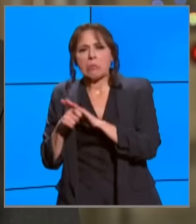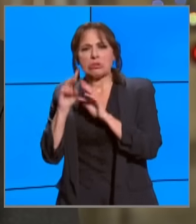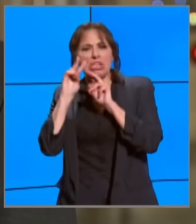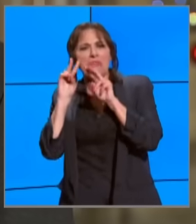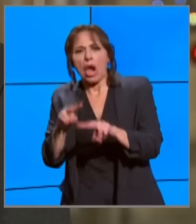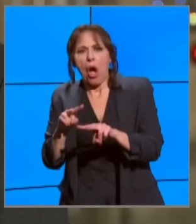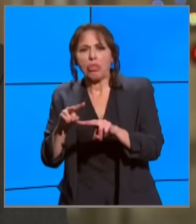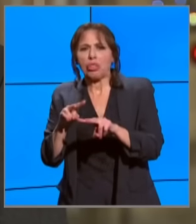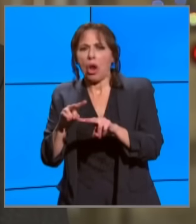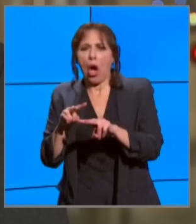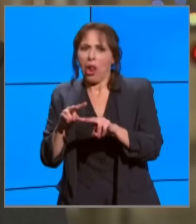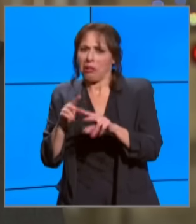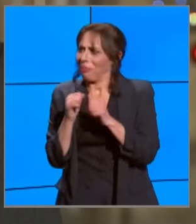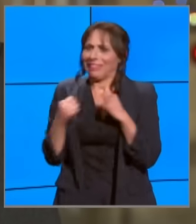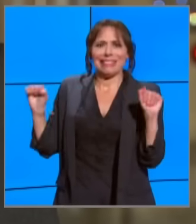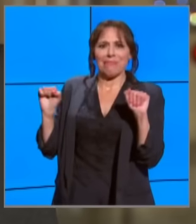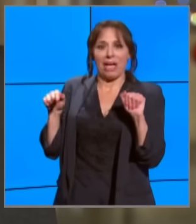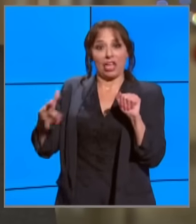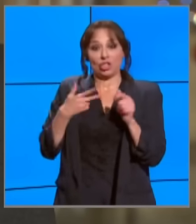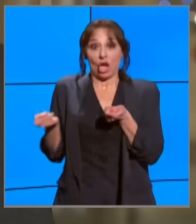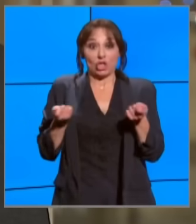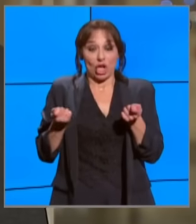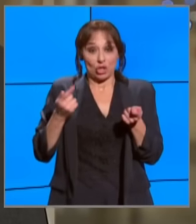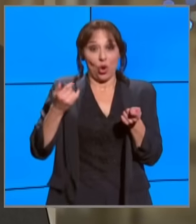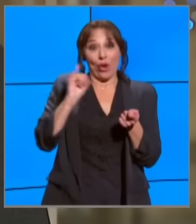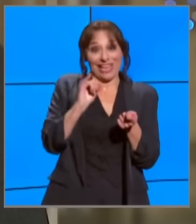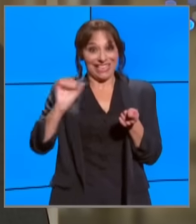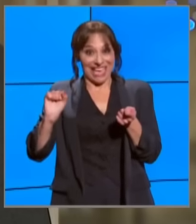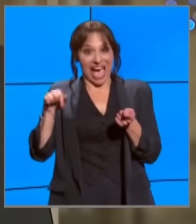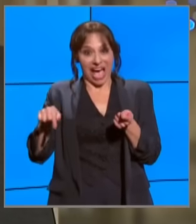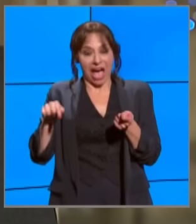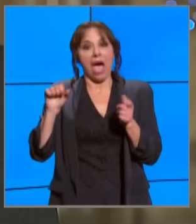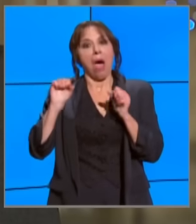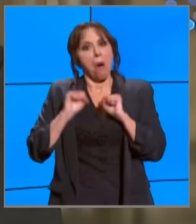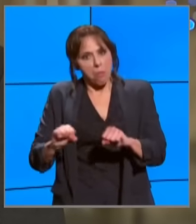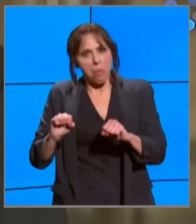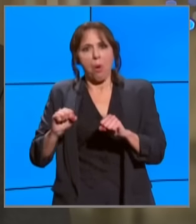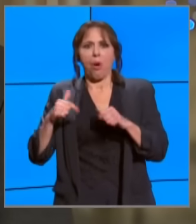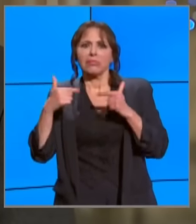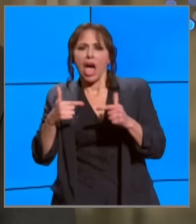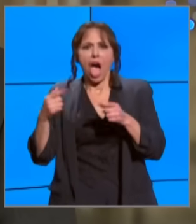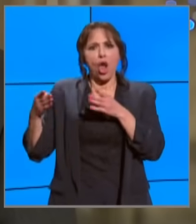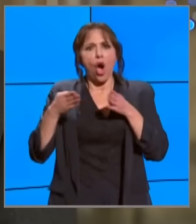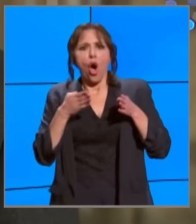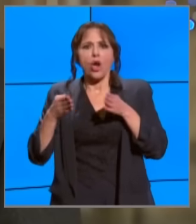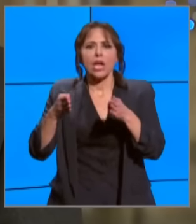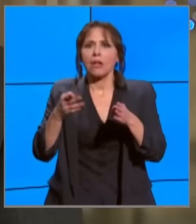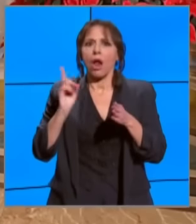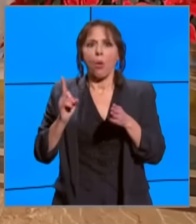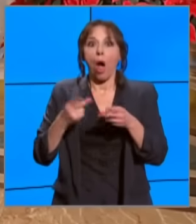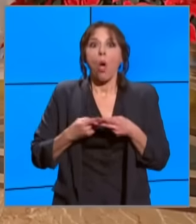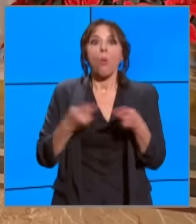di chi gestori di intelligenza artificiale o di potere possa pretendere di orientare il pubblico